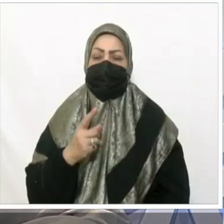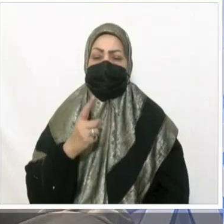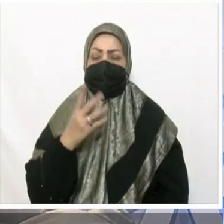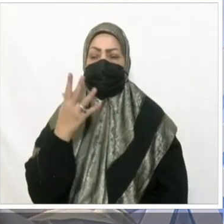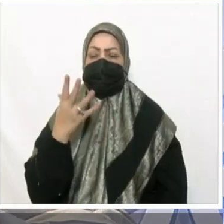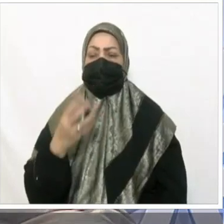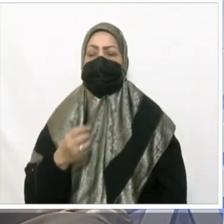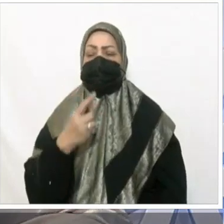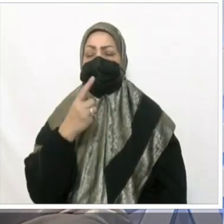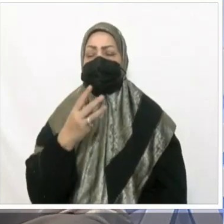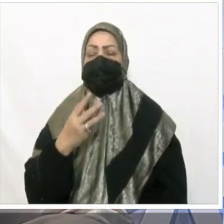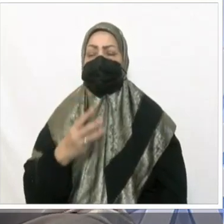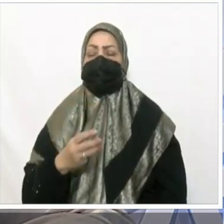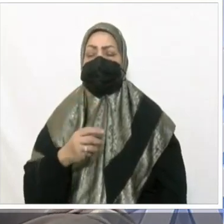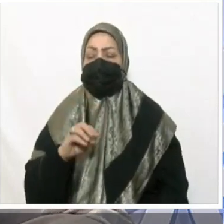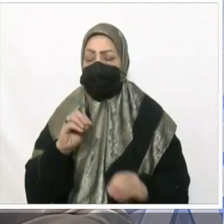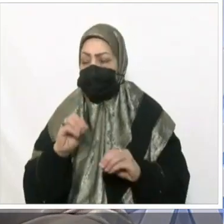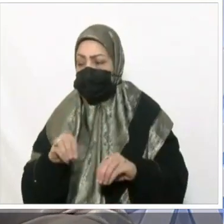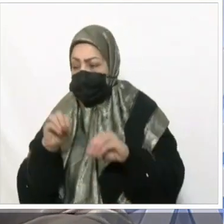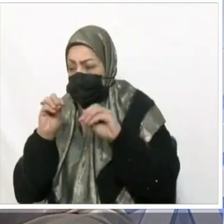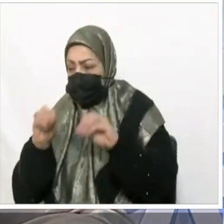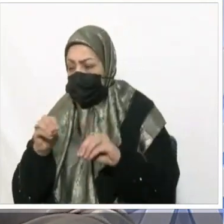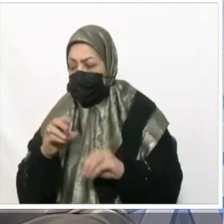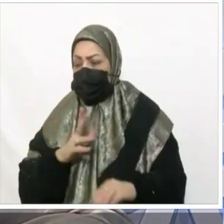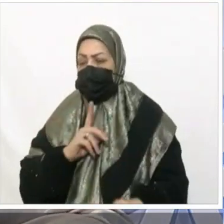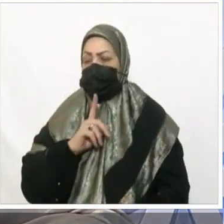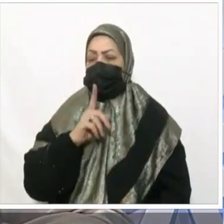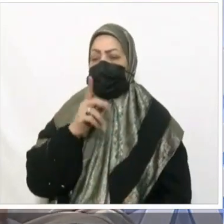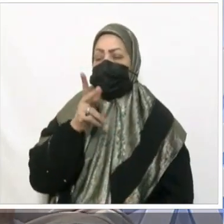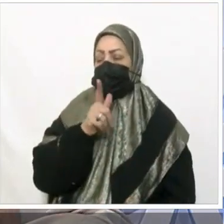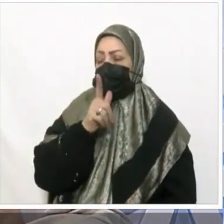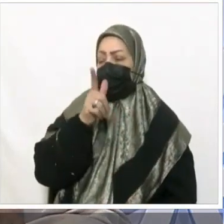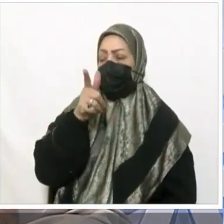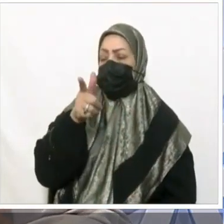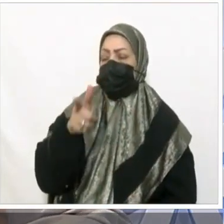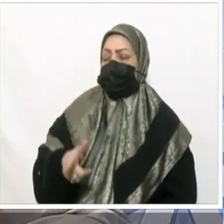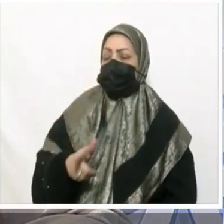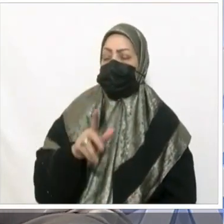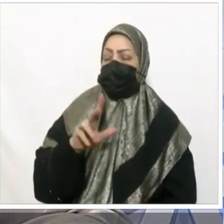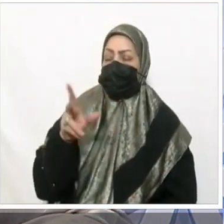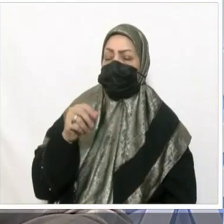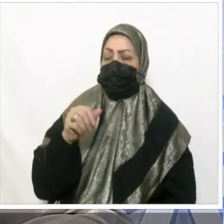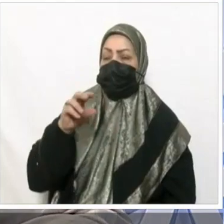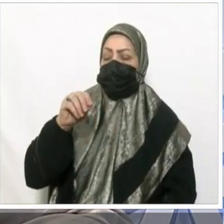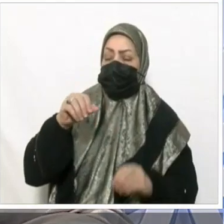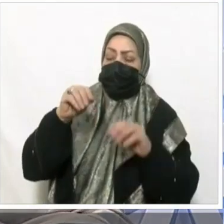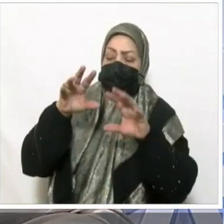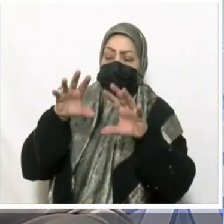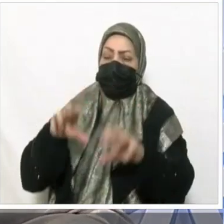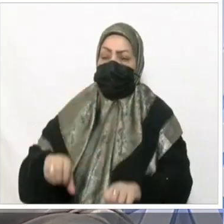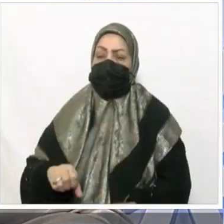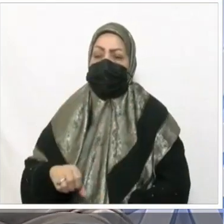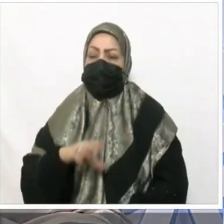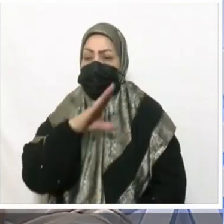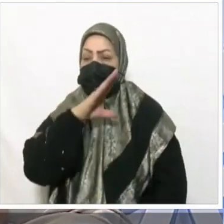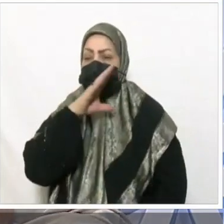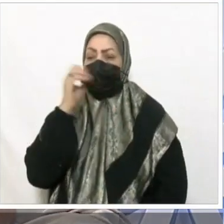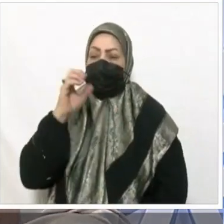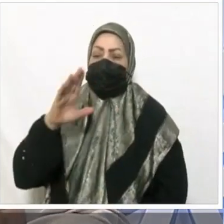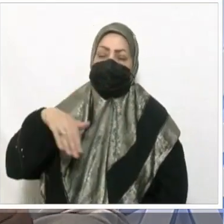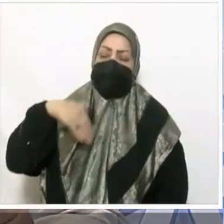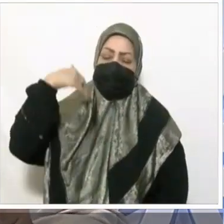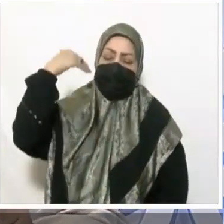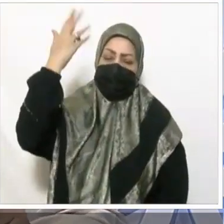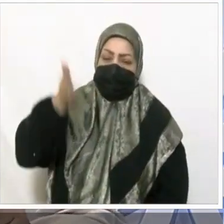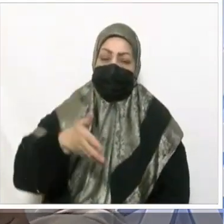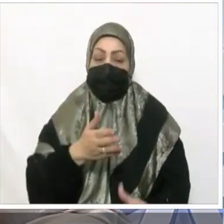إنك إن تدع ورثتك أغنياء خيرا من أن تدعهم عالة